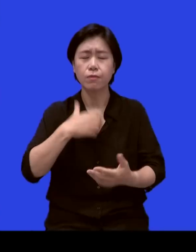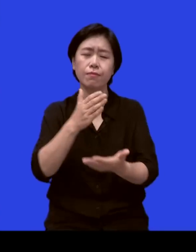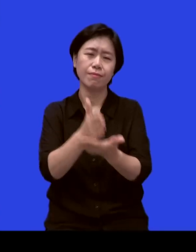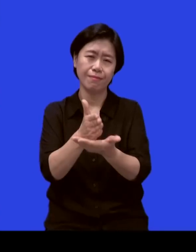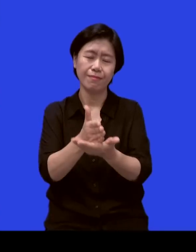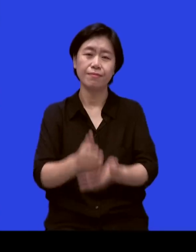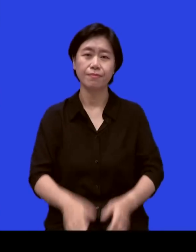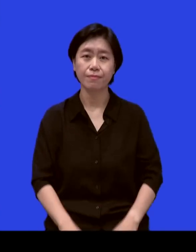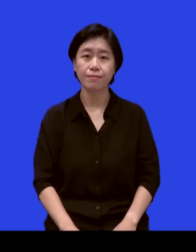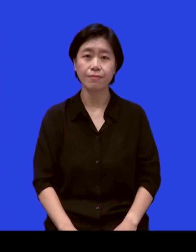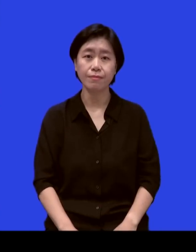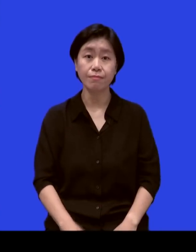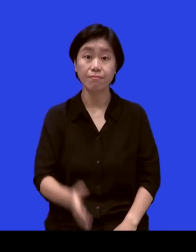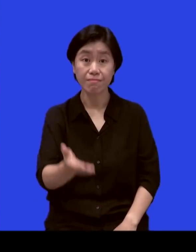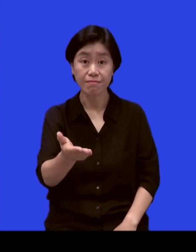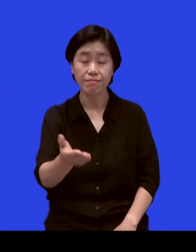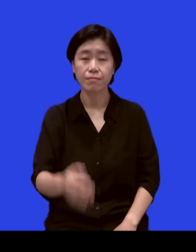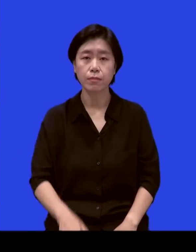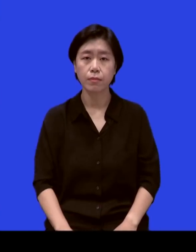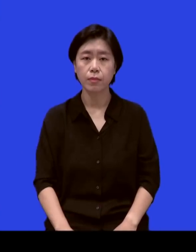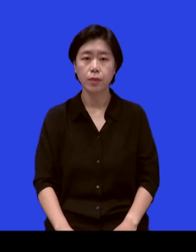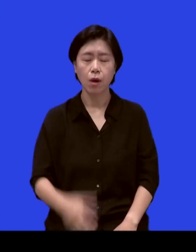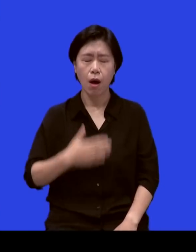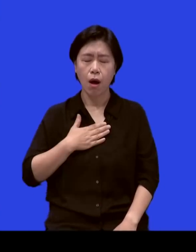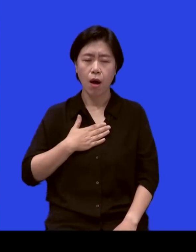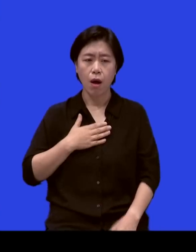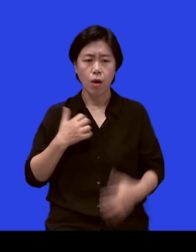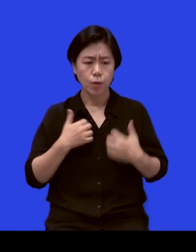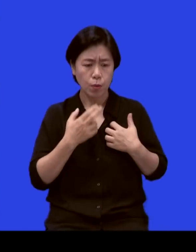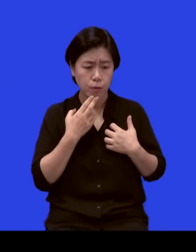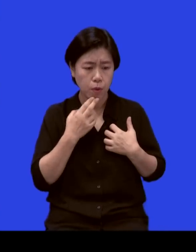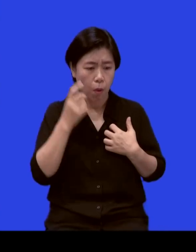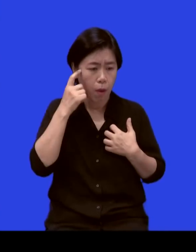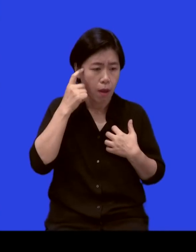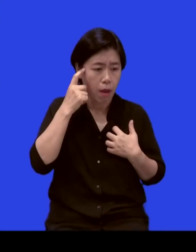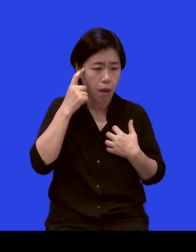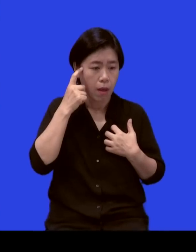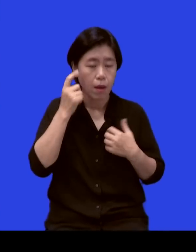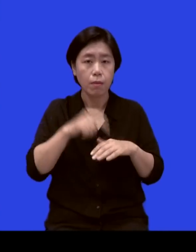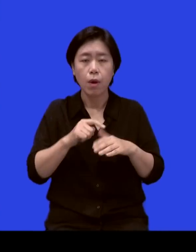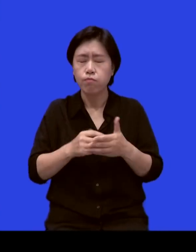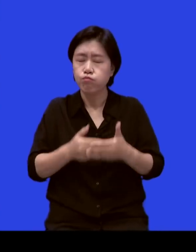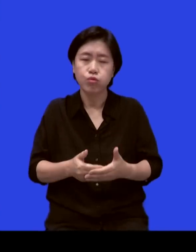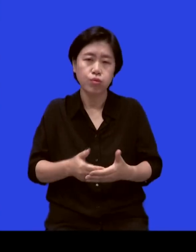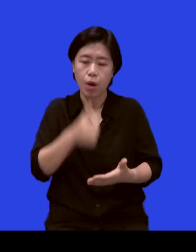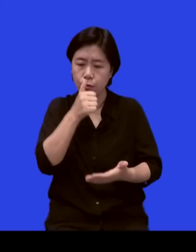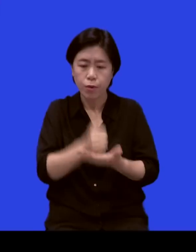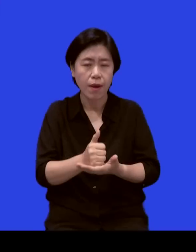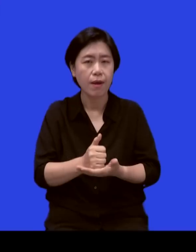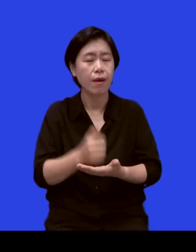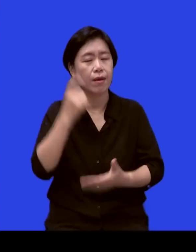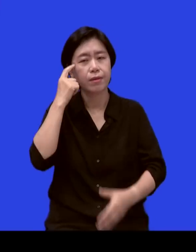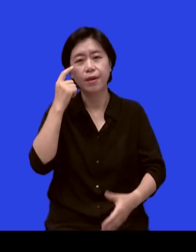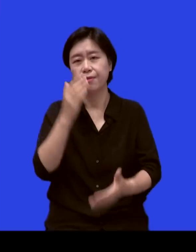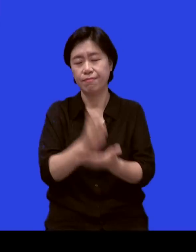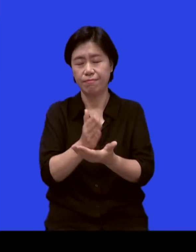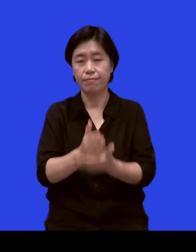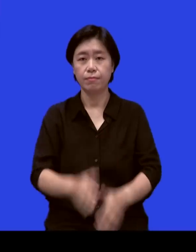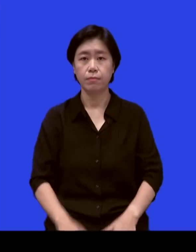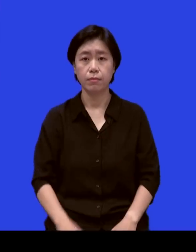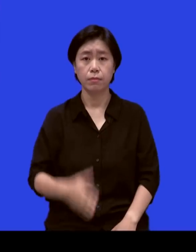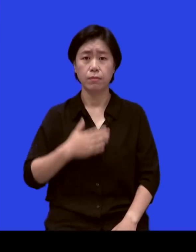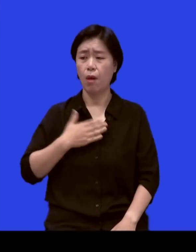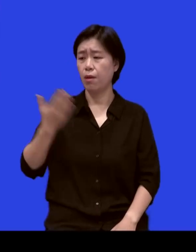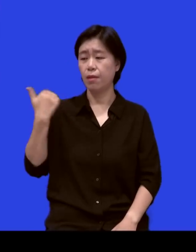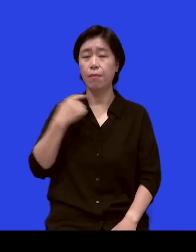싶어요. 그러니까 그럼요. 본인이 너무 그 죄된 마음을 갖고 무거워하지 않아도 돼요. 왜냐면 제가 그랬으니까. 제가 너무